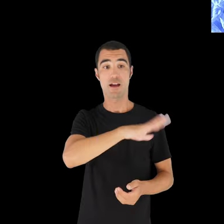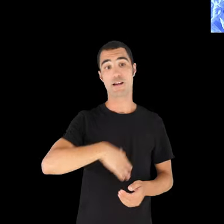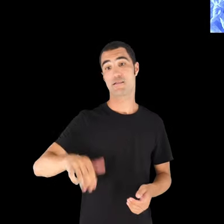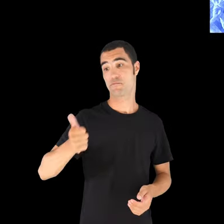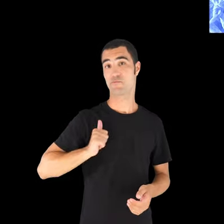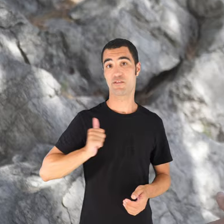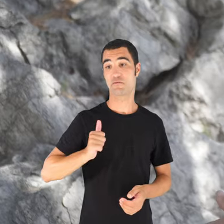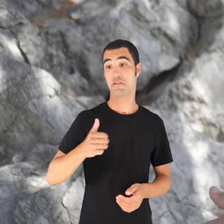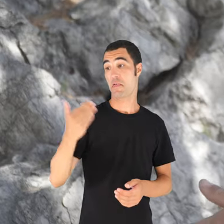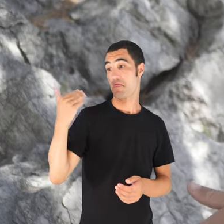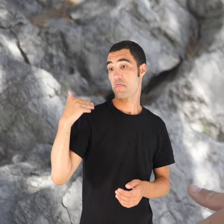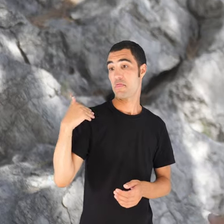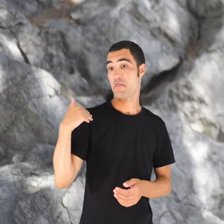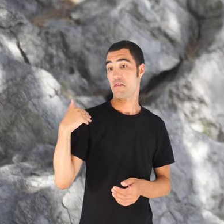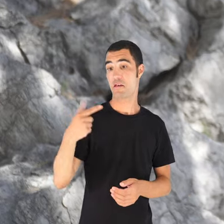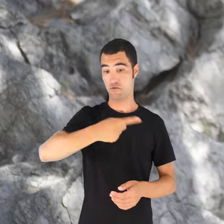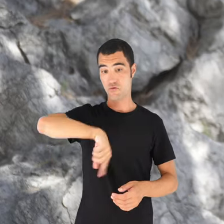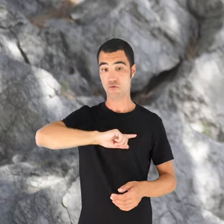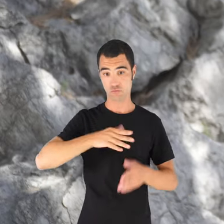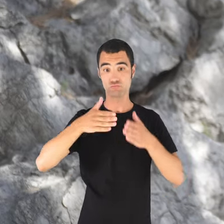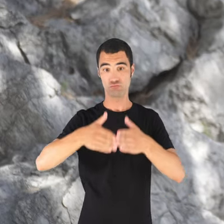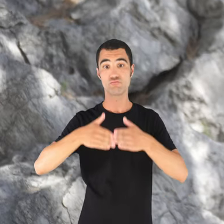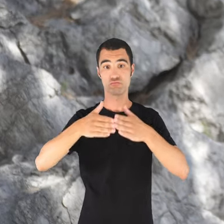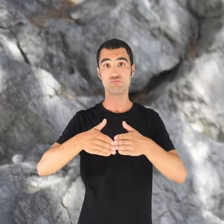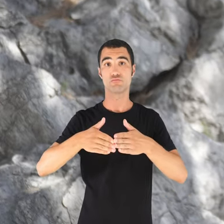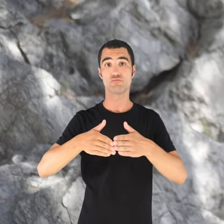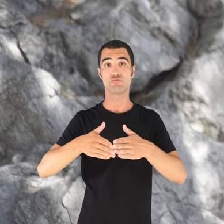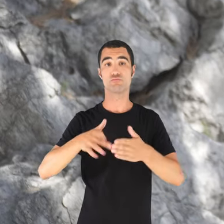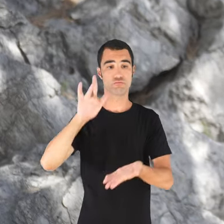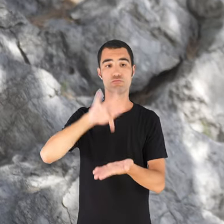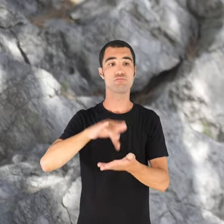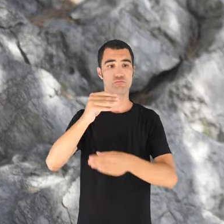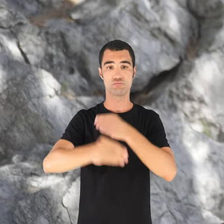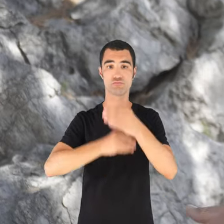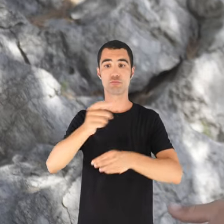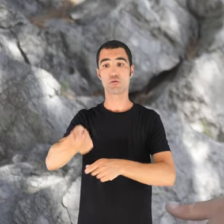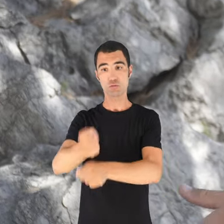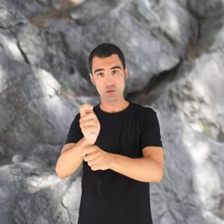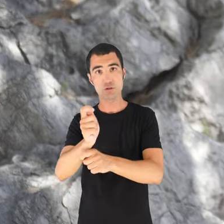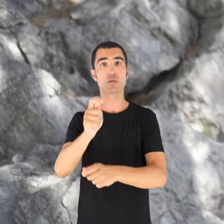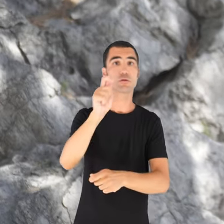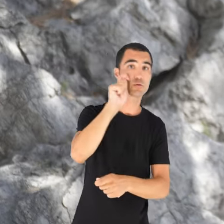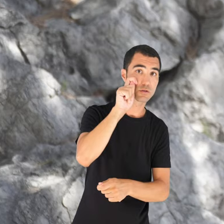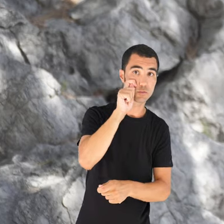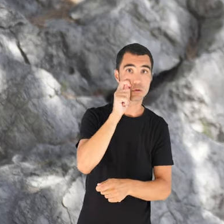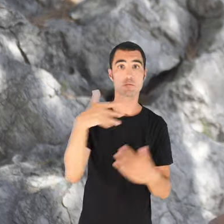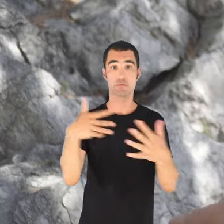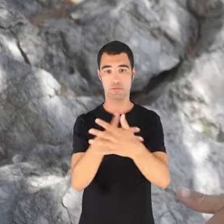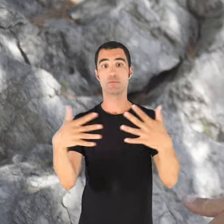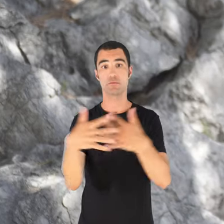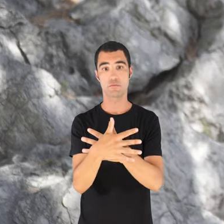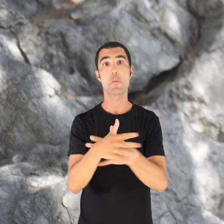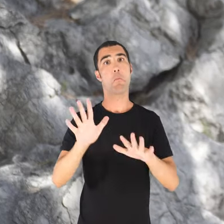Indirectament n'hem tret profit, ara aquests darrers anys, nosaltres, com a barca, perquè hem fet el